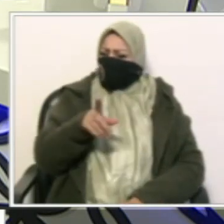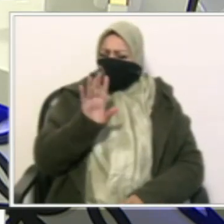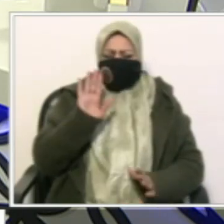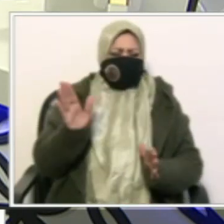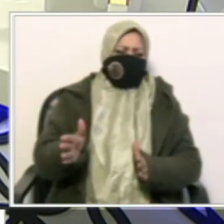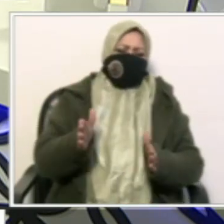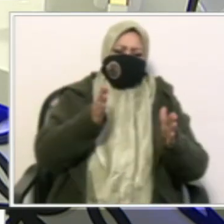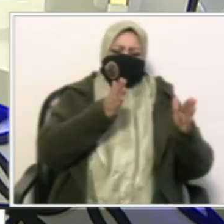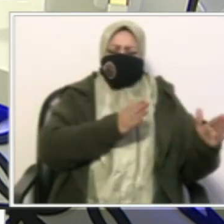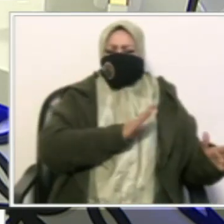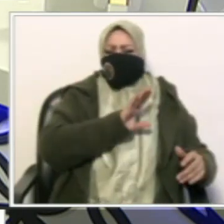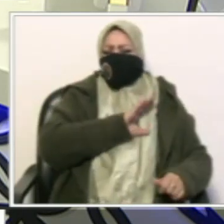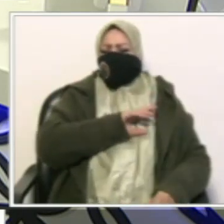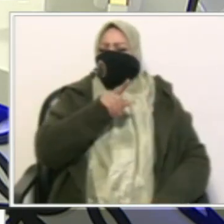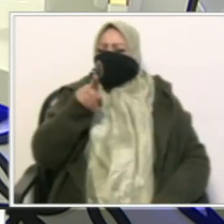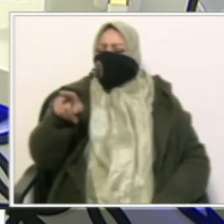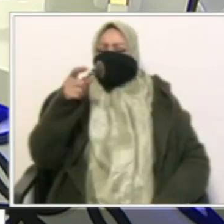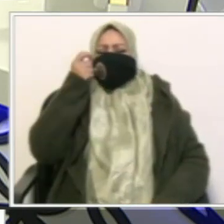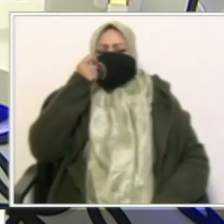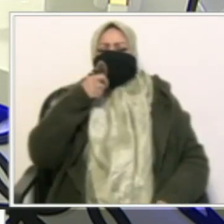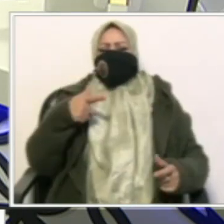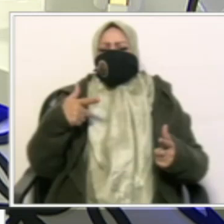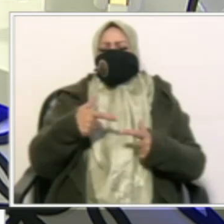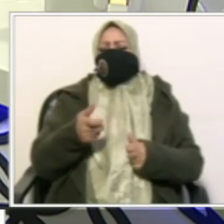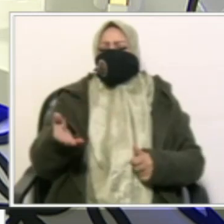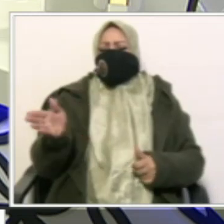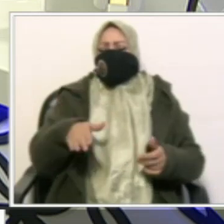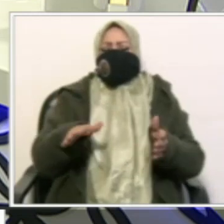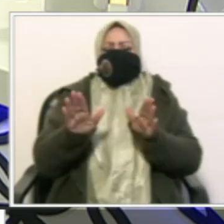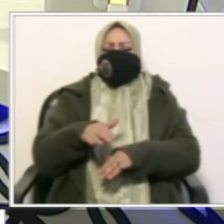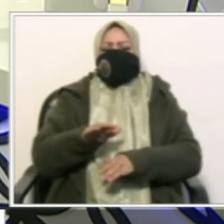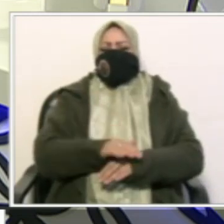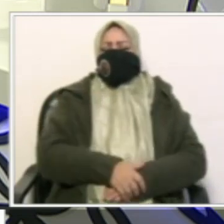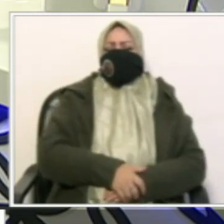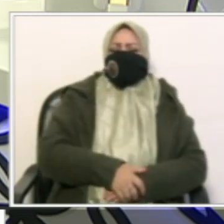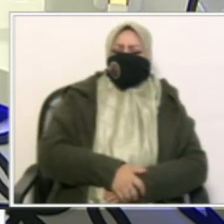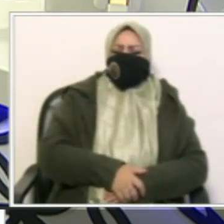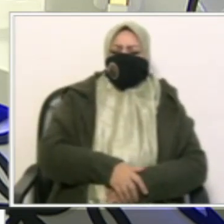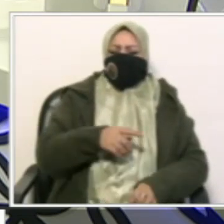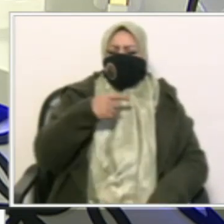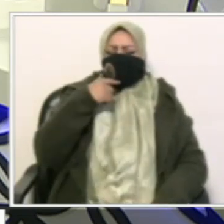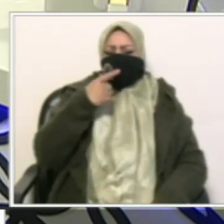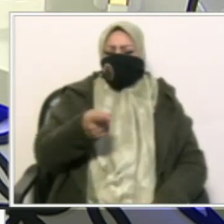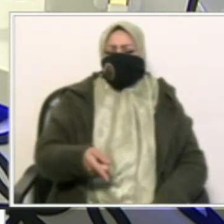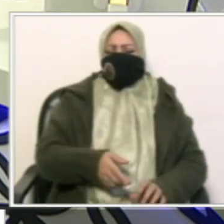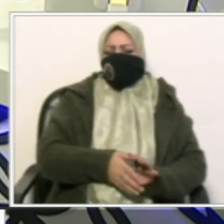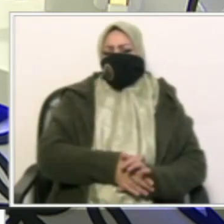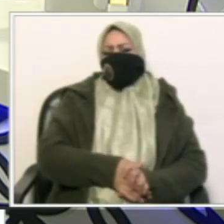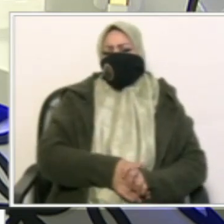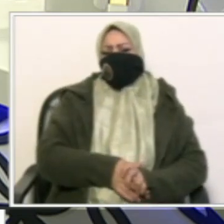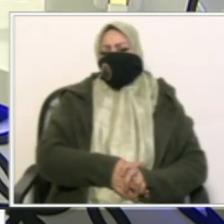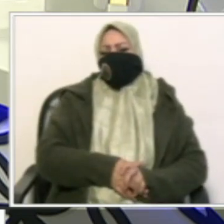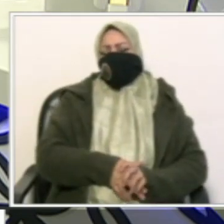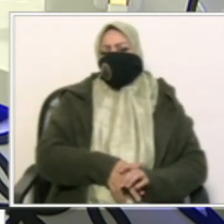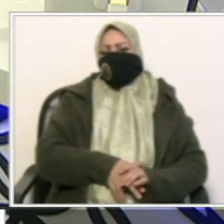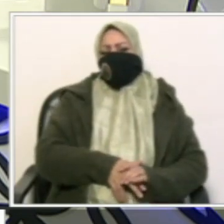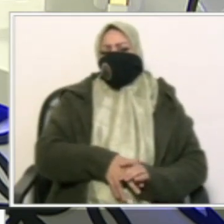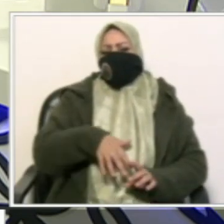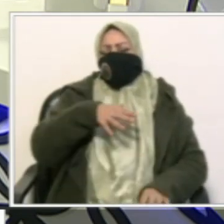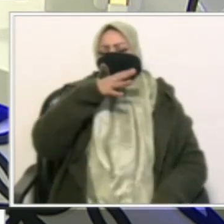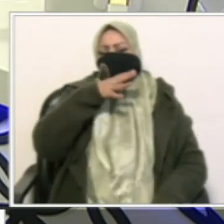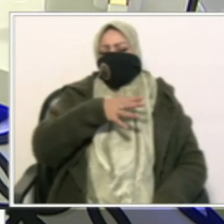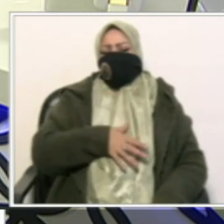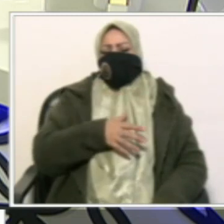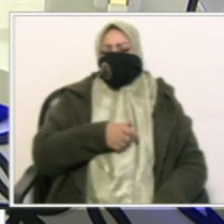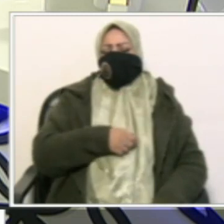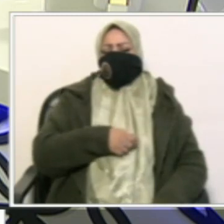الكلام هذا لكن الطريقه اللي تصوروا فيها هم. وبعدين يا شيخ فيه الانبطاح والتنازل اللي صاير في صف